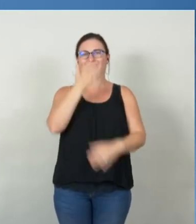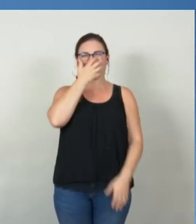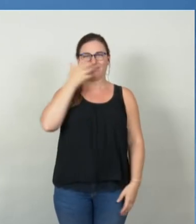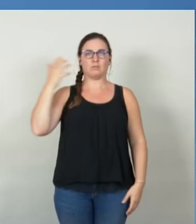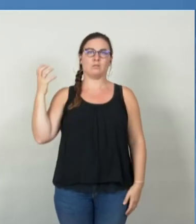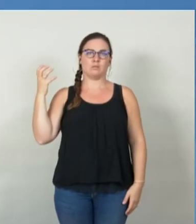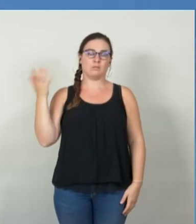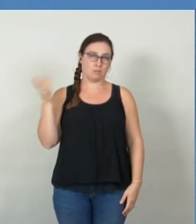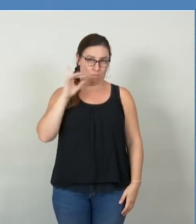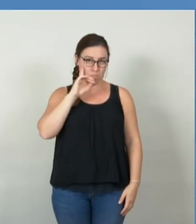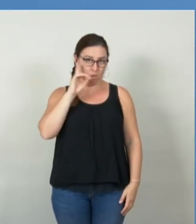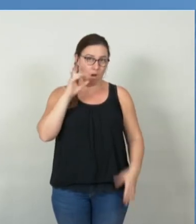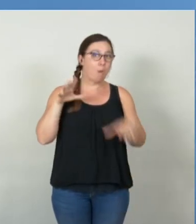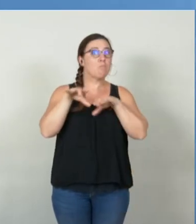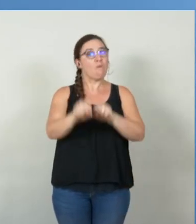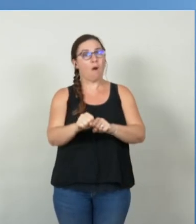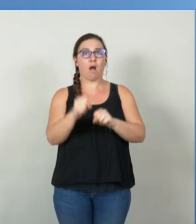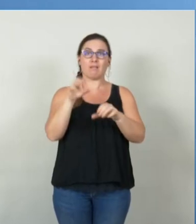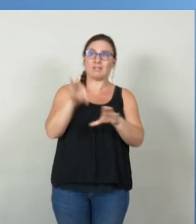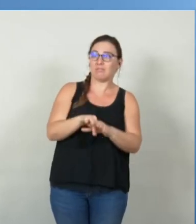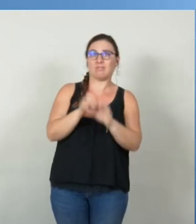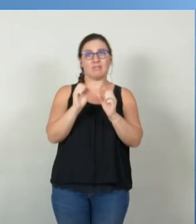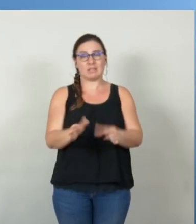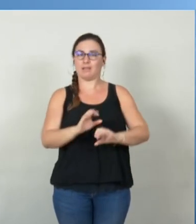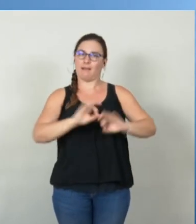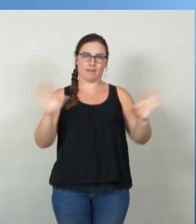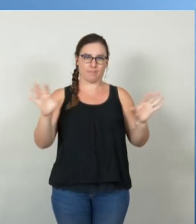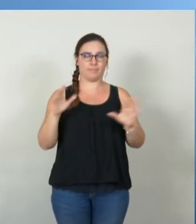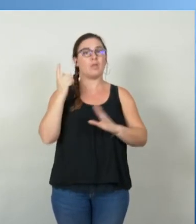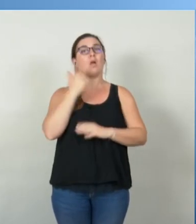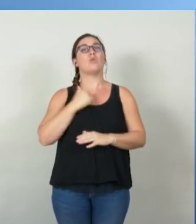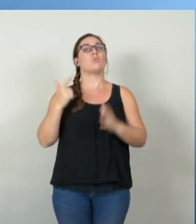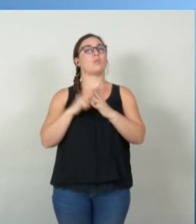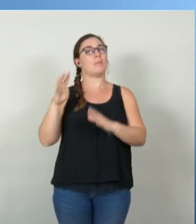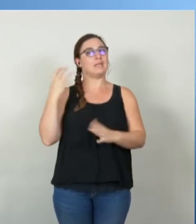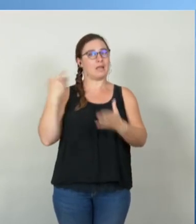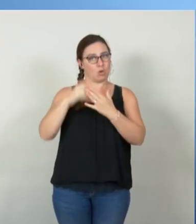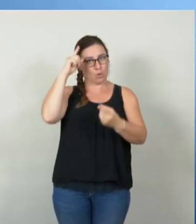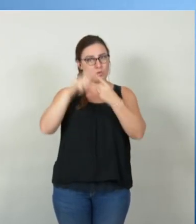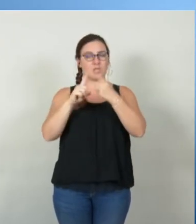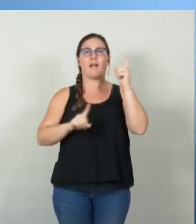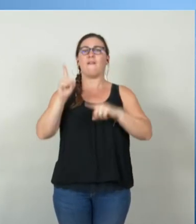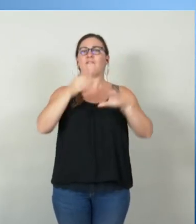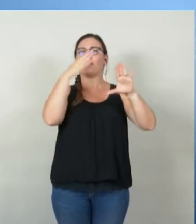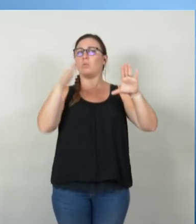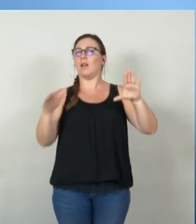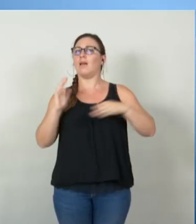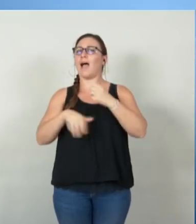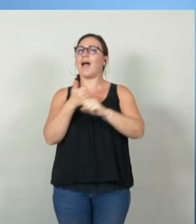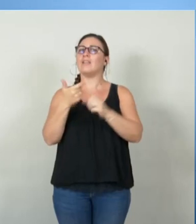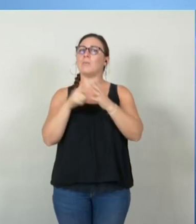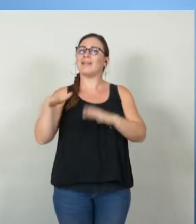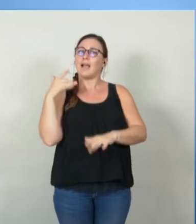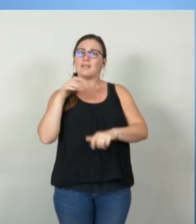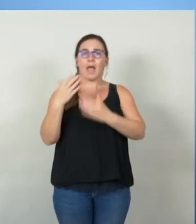puisqu'ils n'auront aucun pouvoir en juin 2014 dans l'objectif de la création de la fête des tuiles de 2015 les habitants avaient été